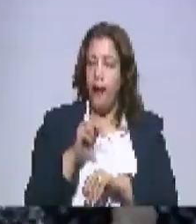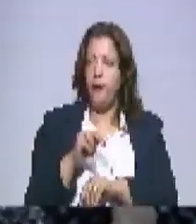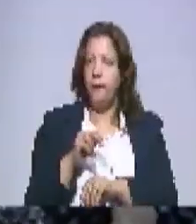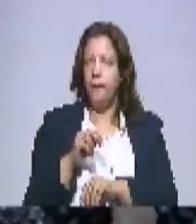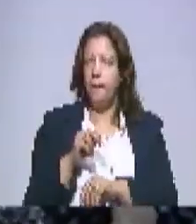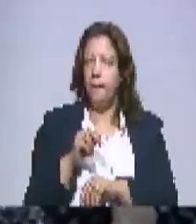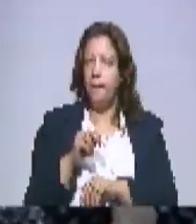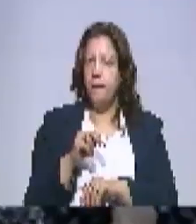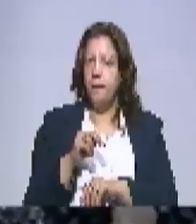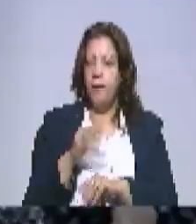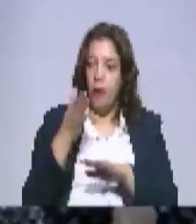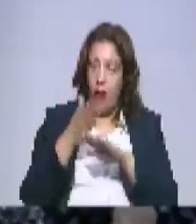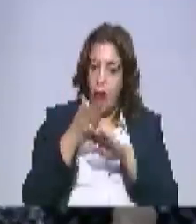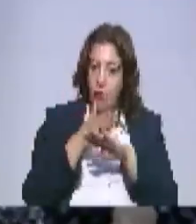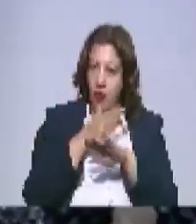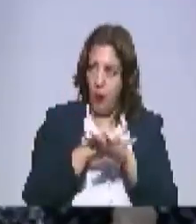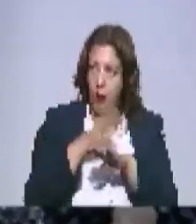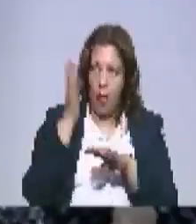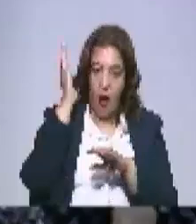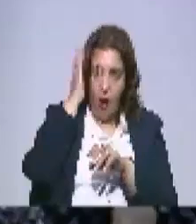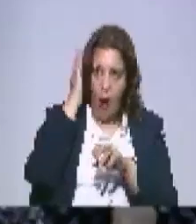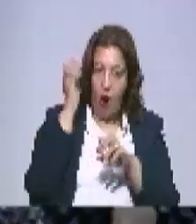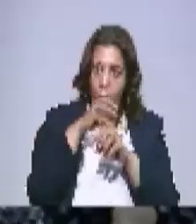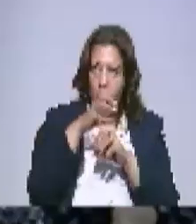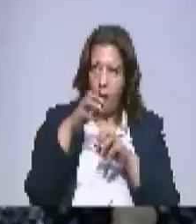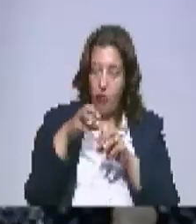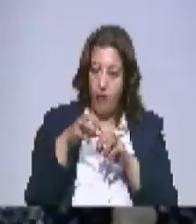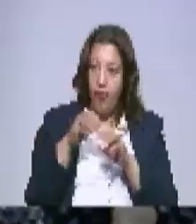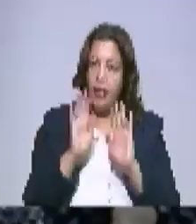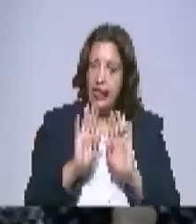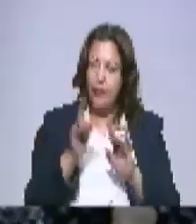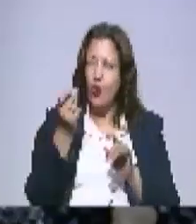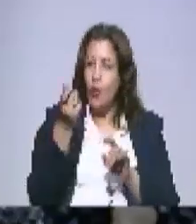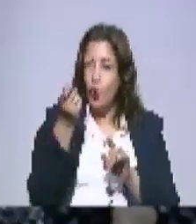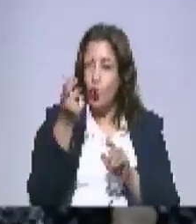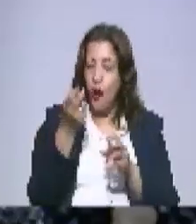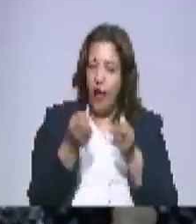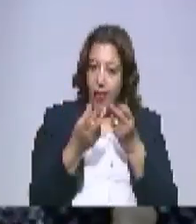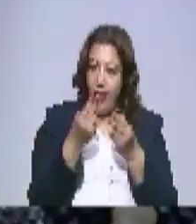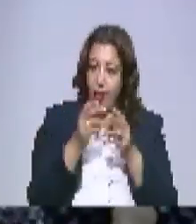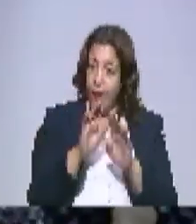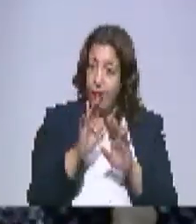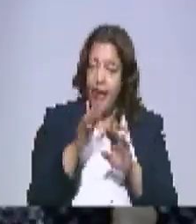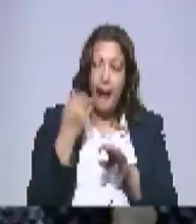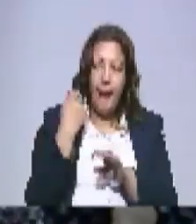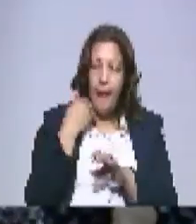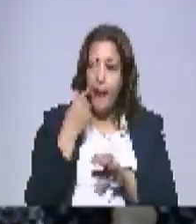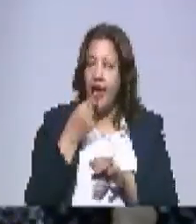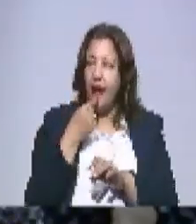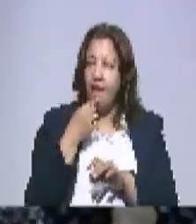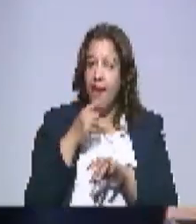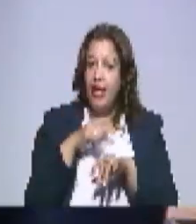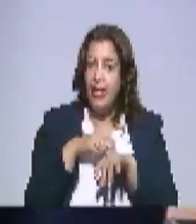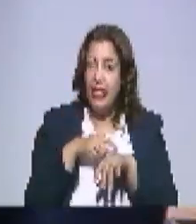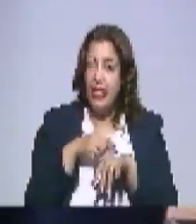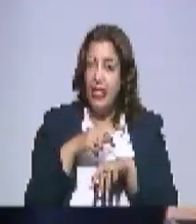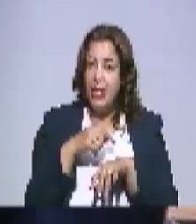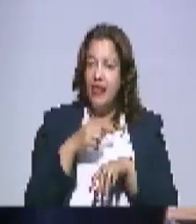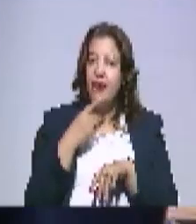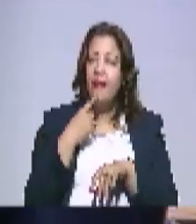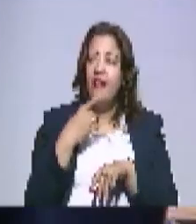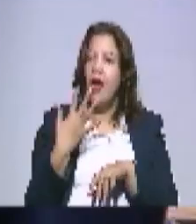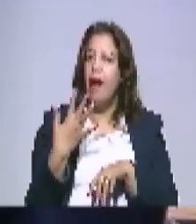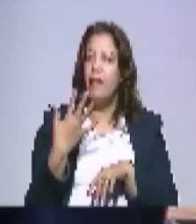كده خلاص. الشيف قطع القرنبيط بس يحطه ويتسلق. يقعد قد ايه يا شيف في المي؟ مفيش يعني